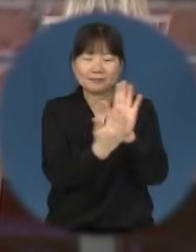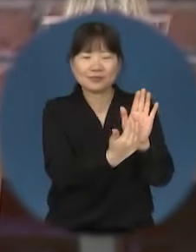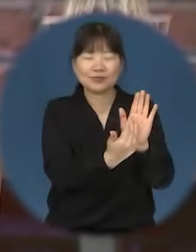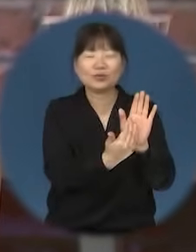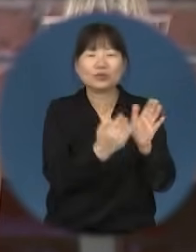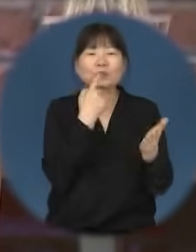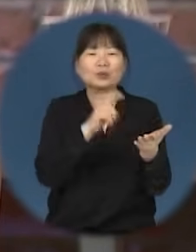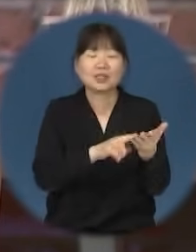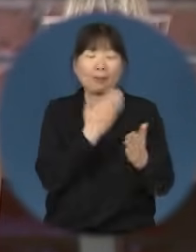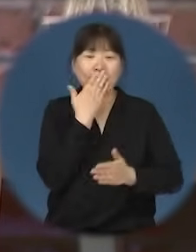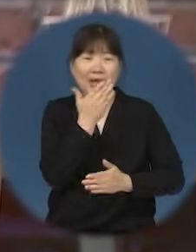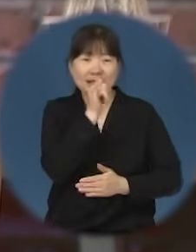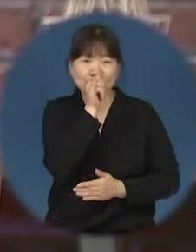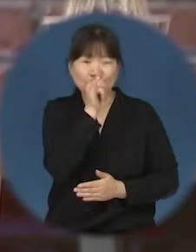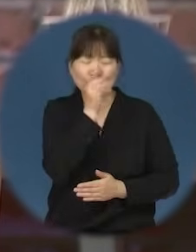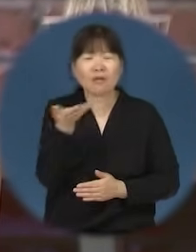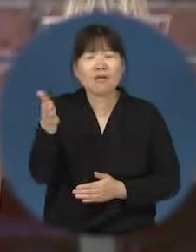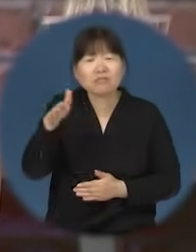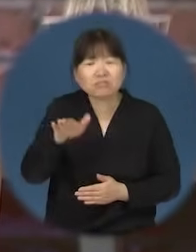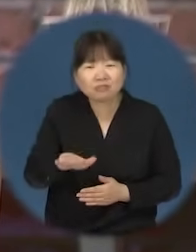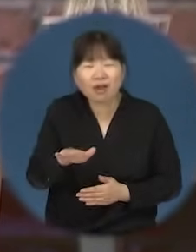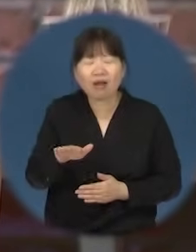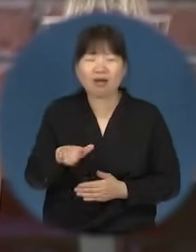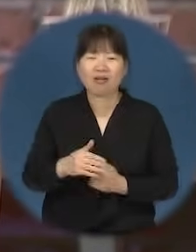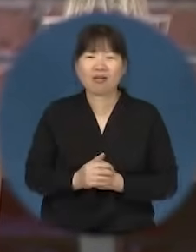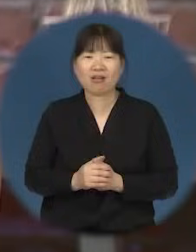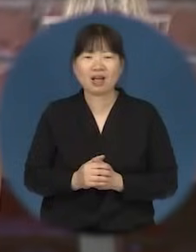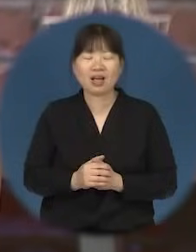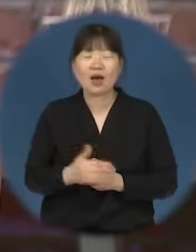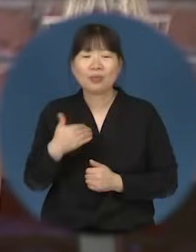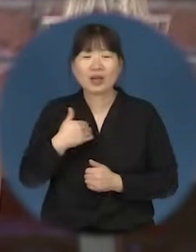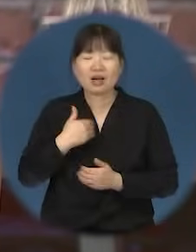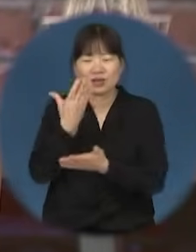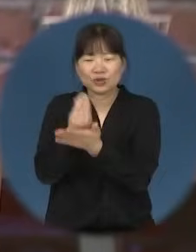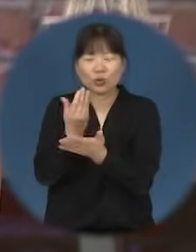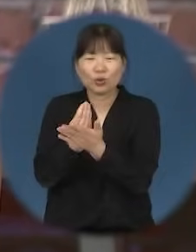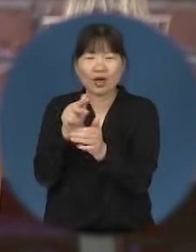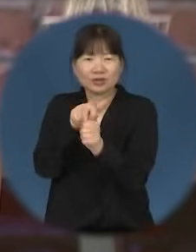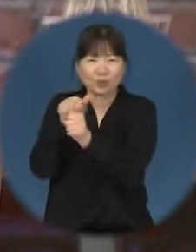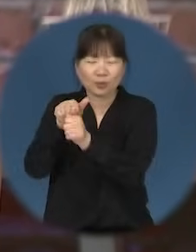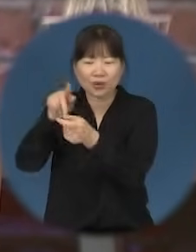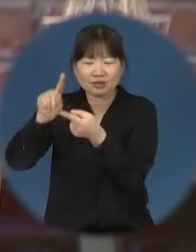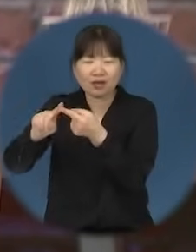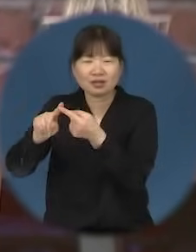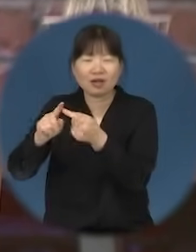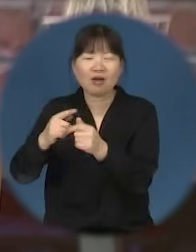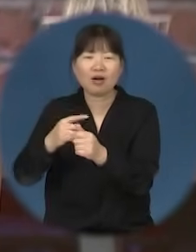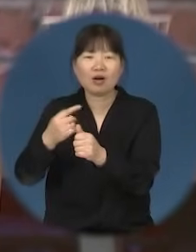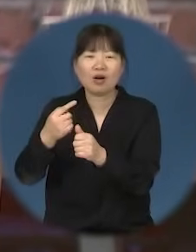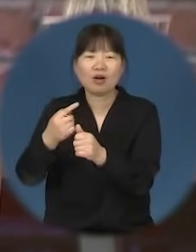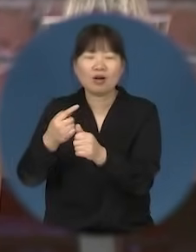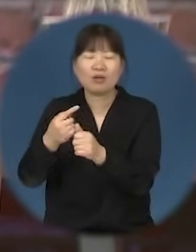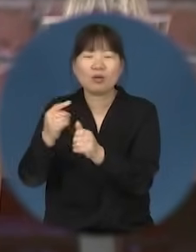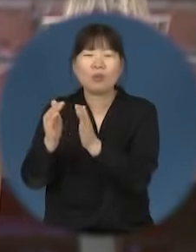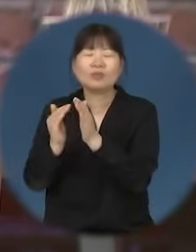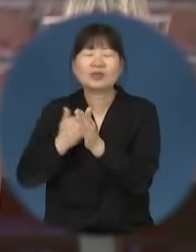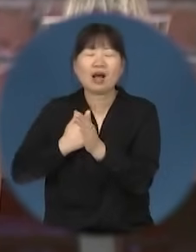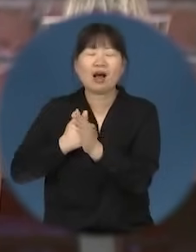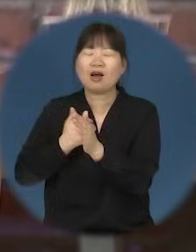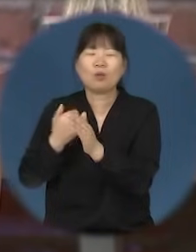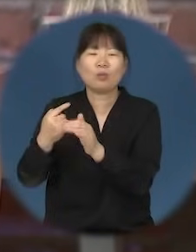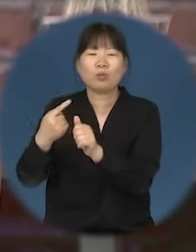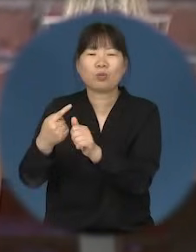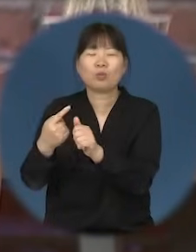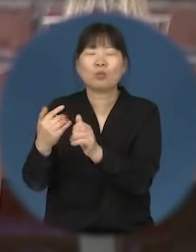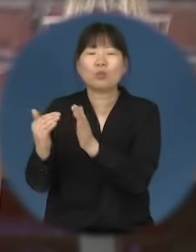게 그 클라우드에다가 내가 넣어놓은 정보가 누가 나도 모르게 해커나 누구에